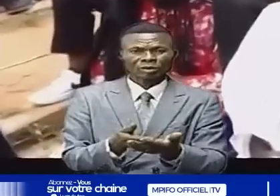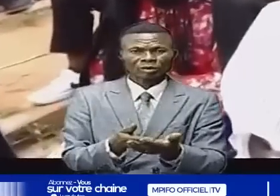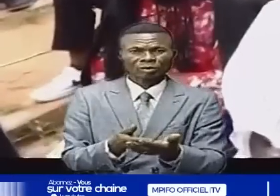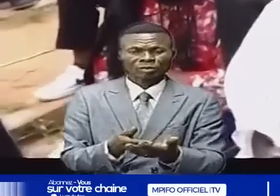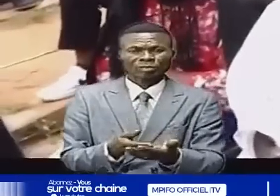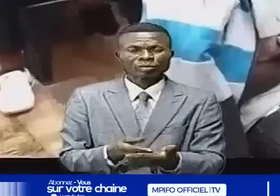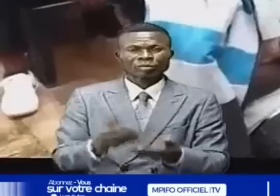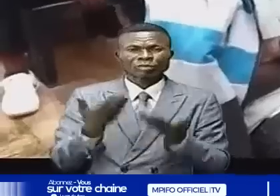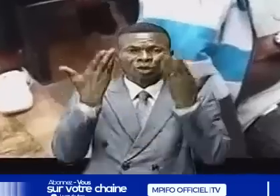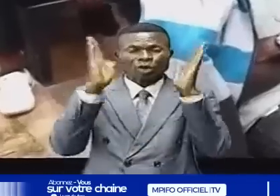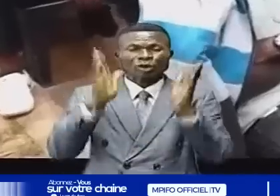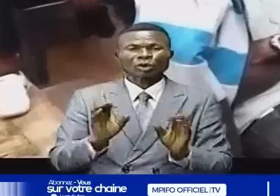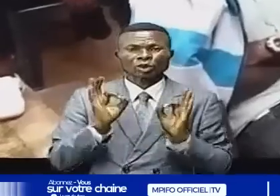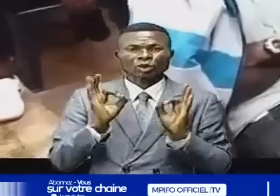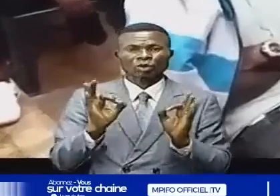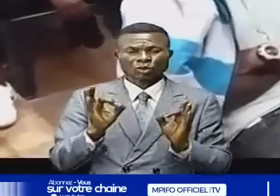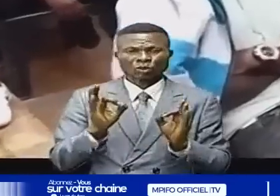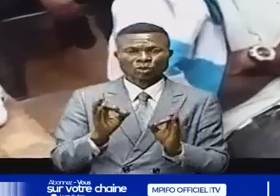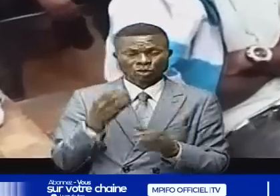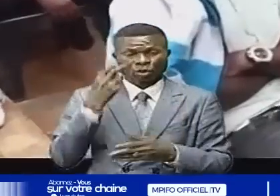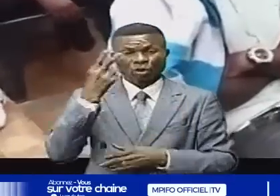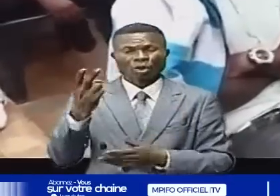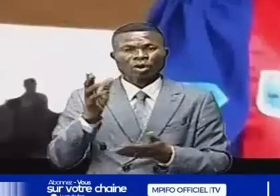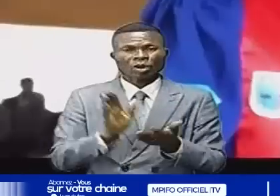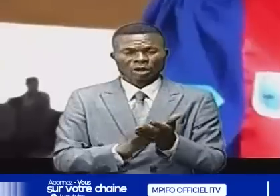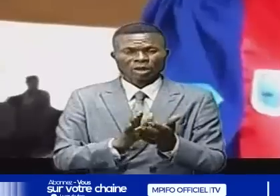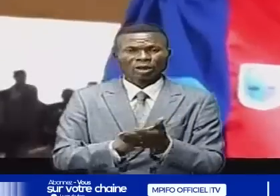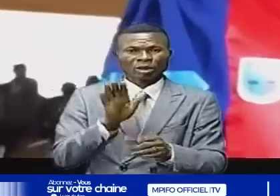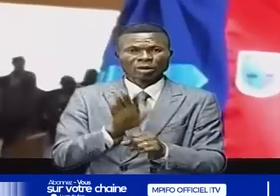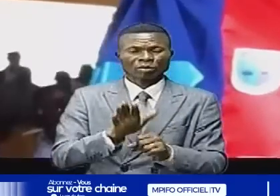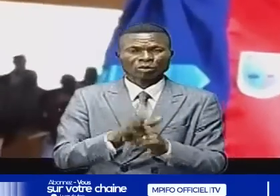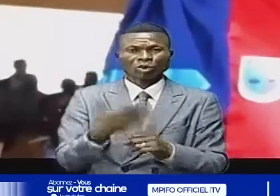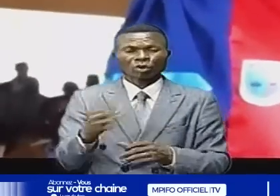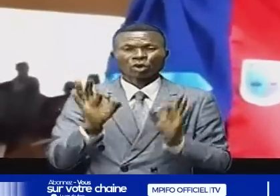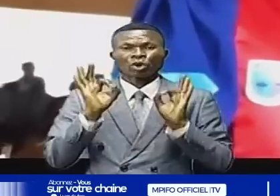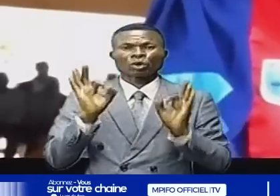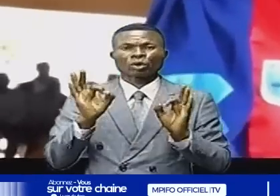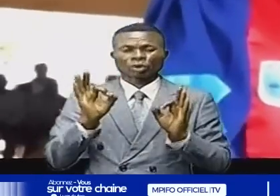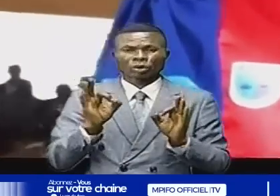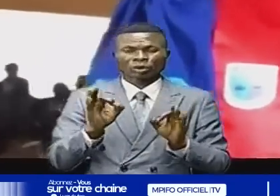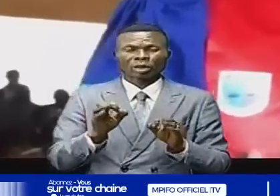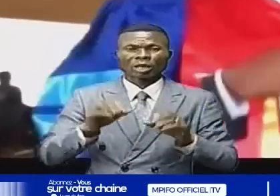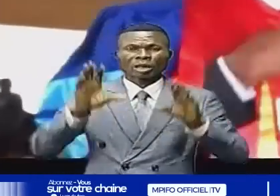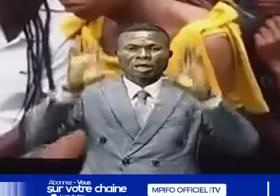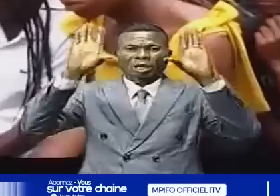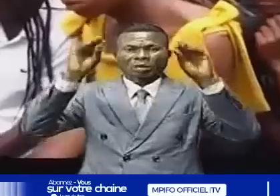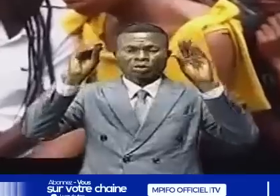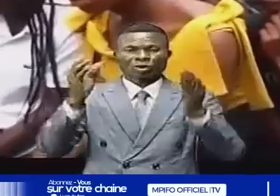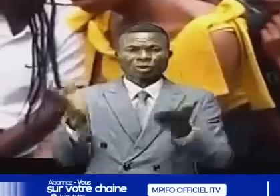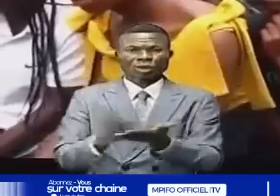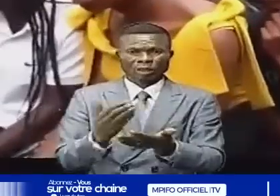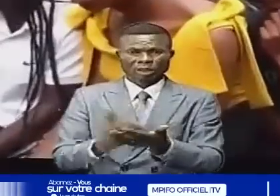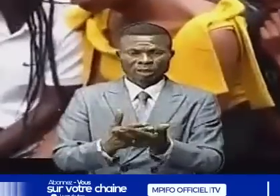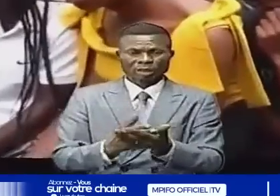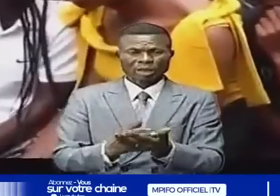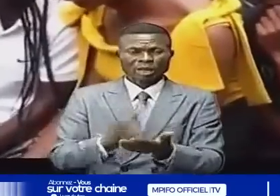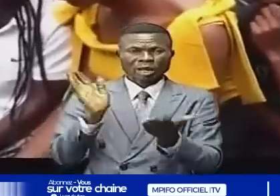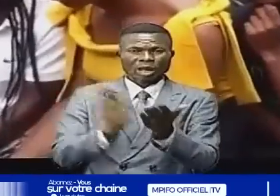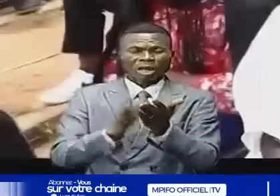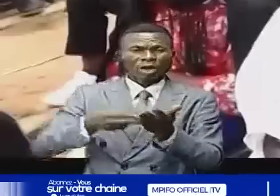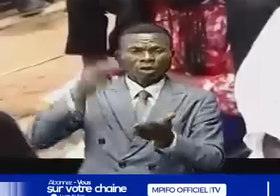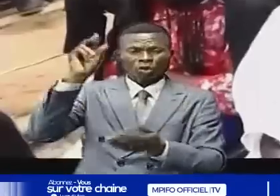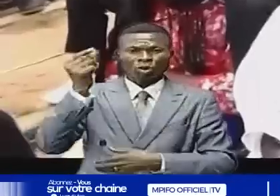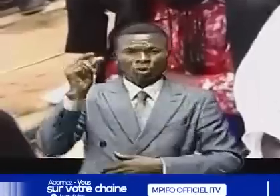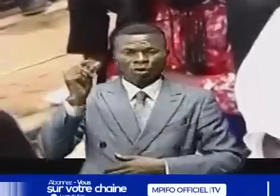nouveaux étudiants retrouveront à l'UNICOL plusieurs innovations telles que la bibliothèque numérique, la haute école des mines